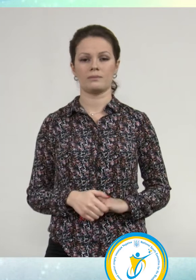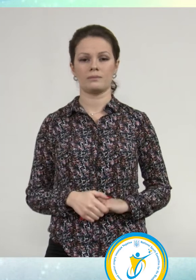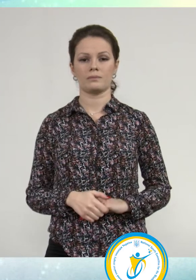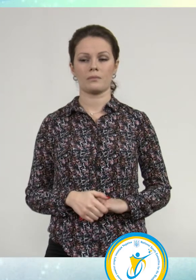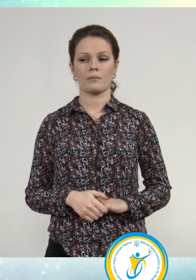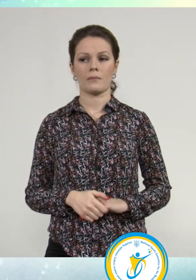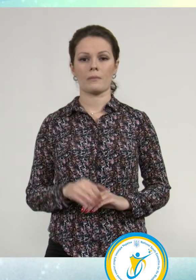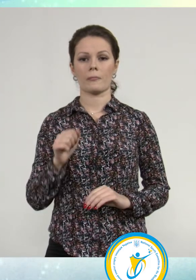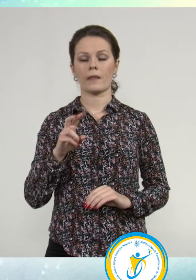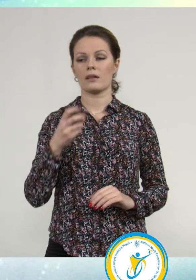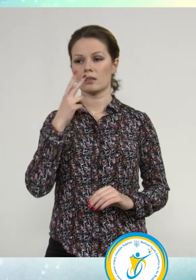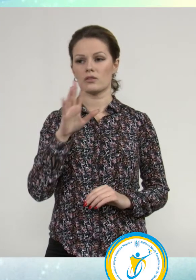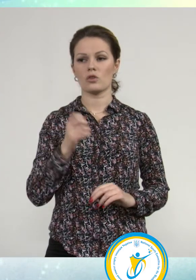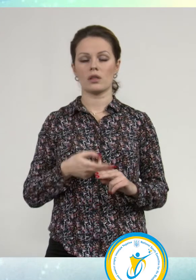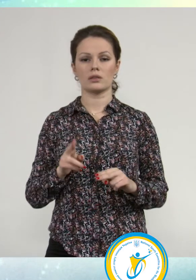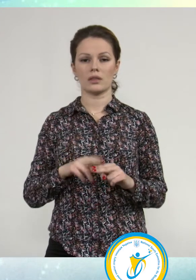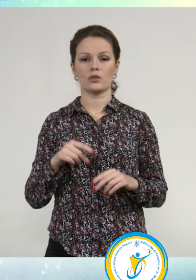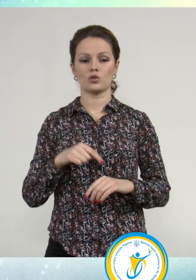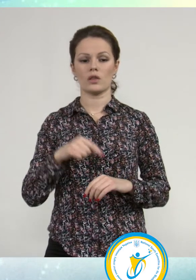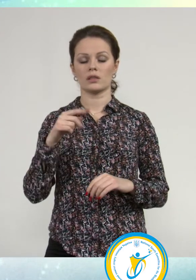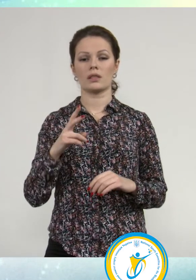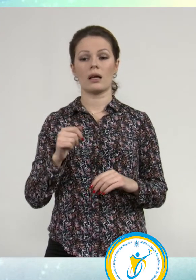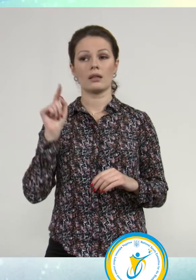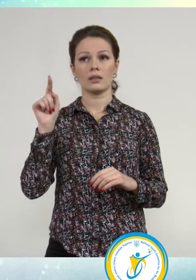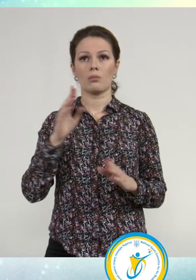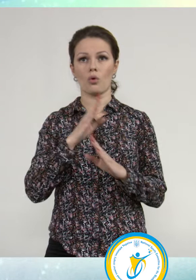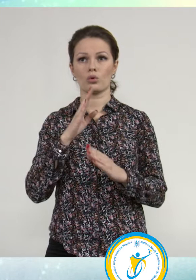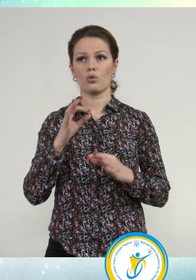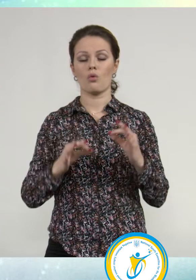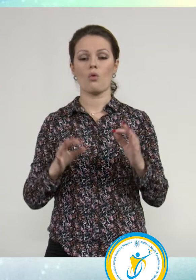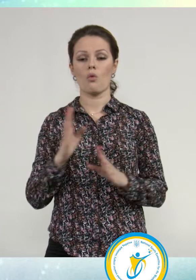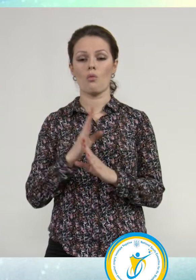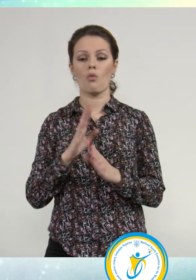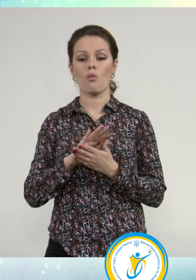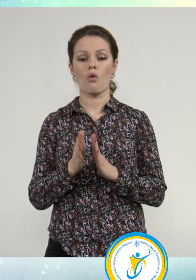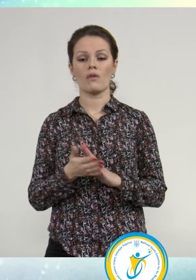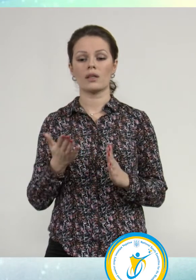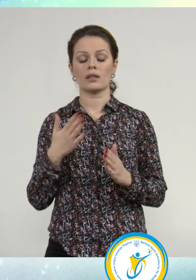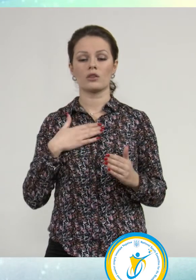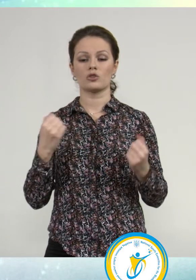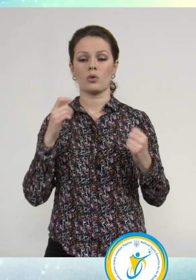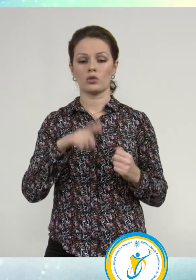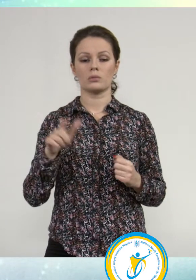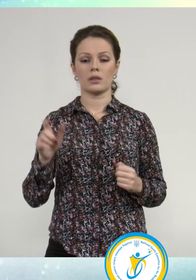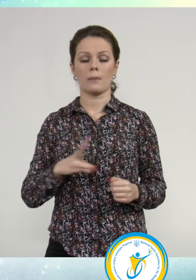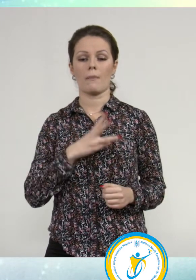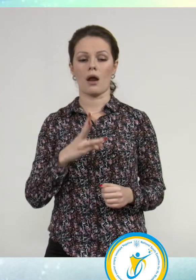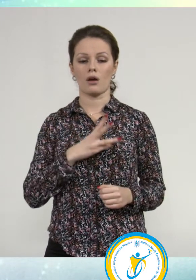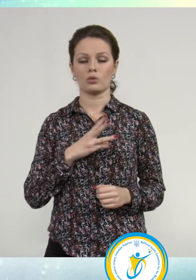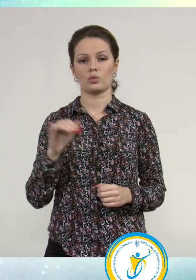але незважаючи на це, от відчувається, на ті погодні умови, які є зараз, наші спортсмени прагнуть